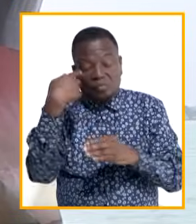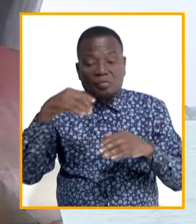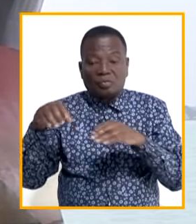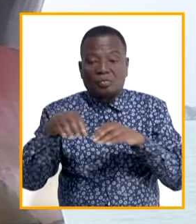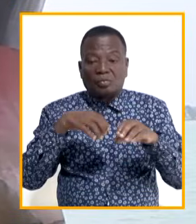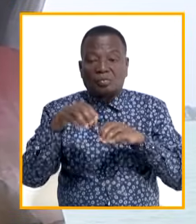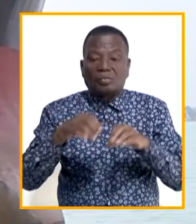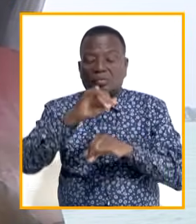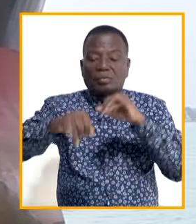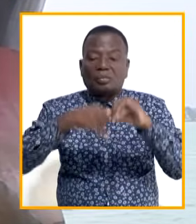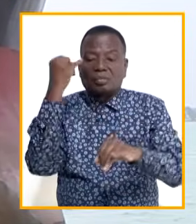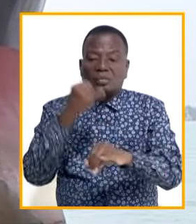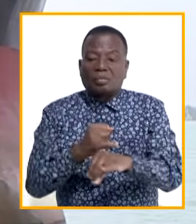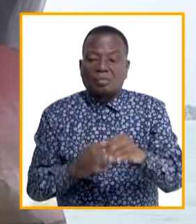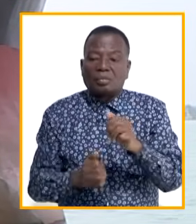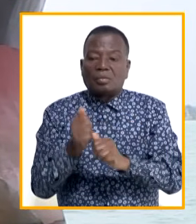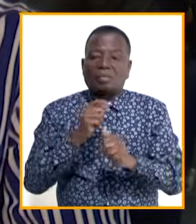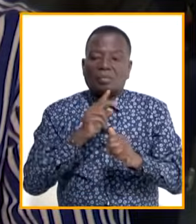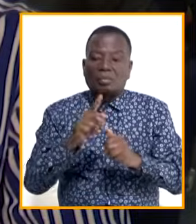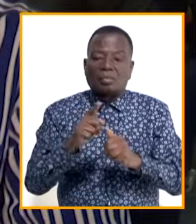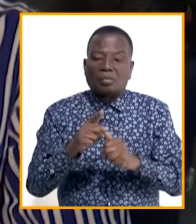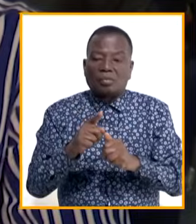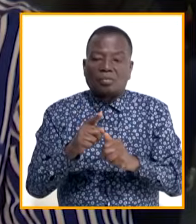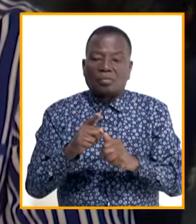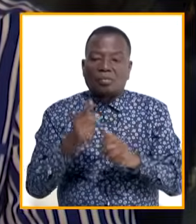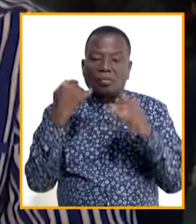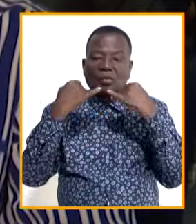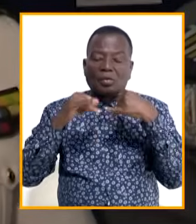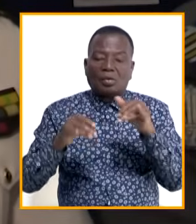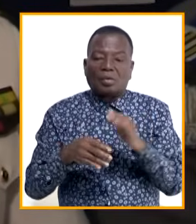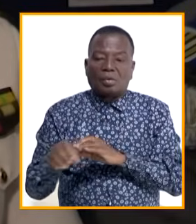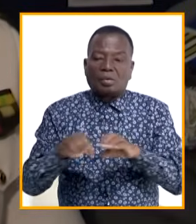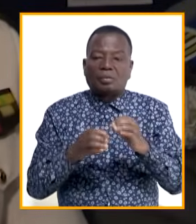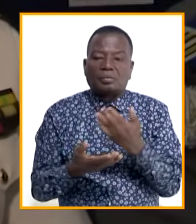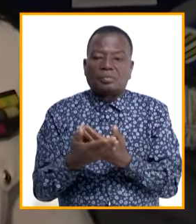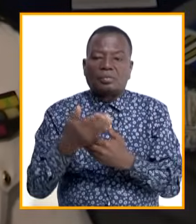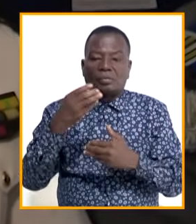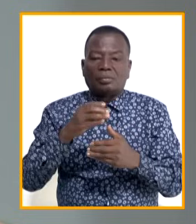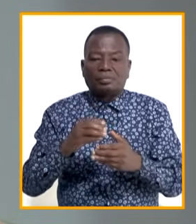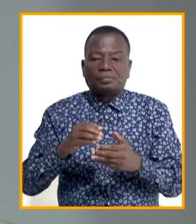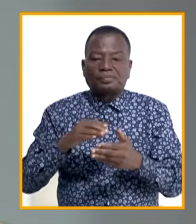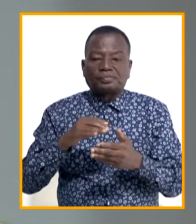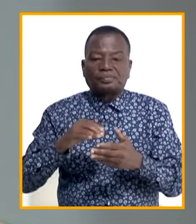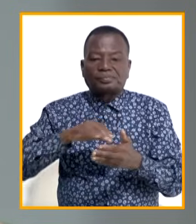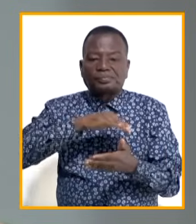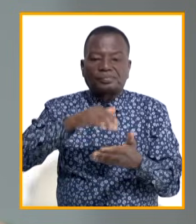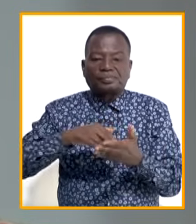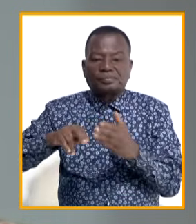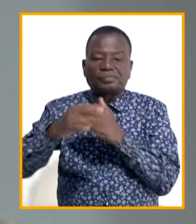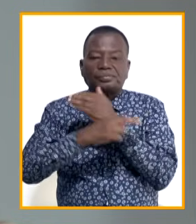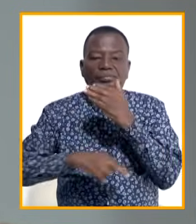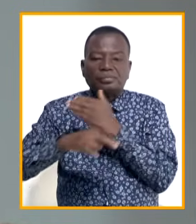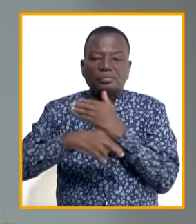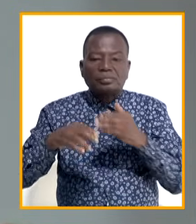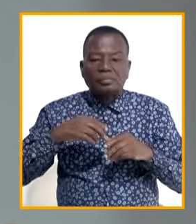commerce international, est de plus en plus sûr. L'annonce a été faite par le commodore du Centre régional de sécurité